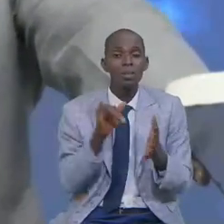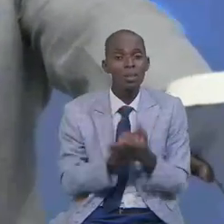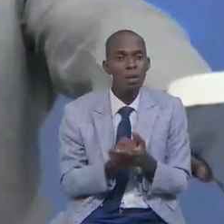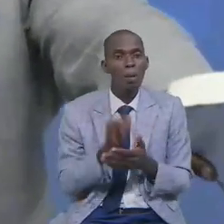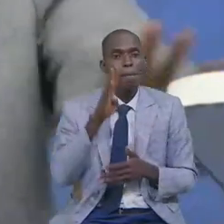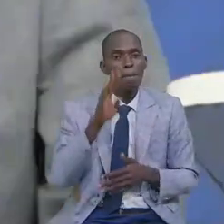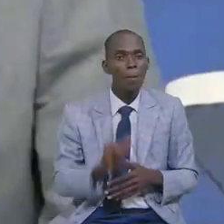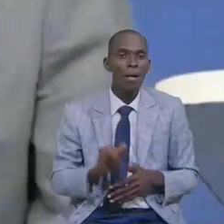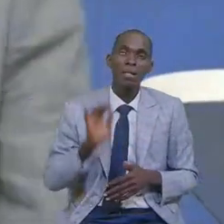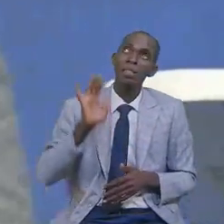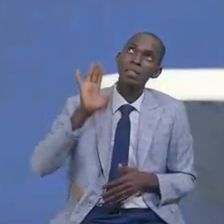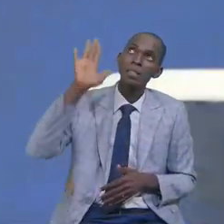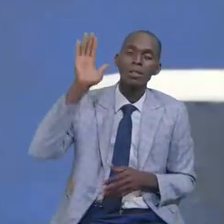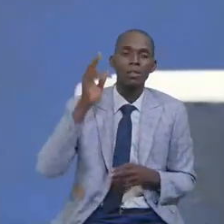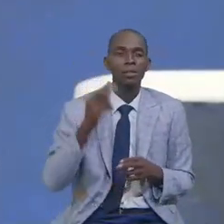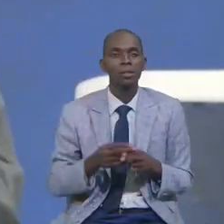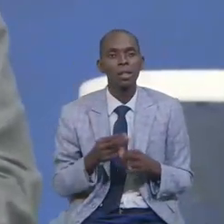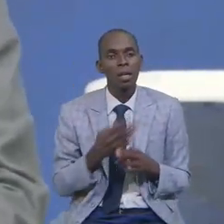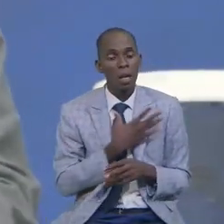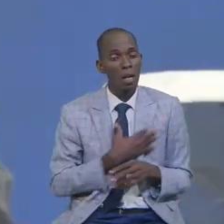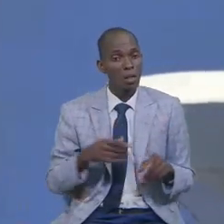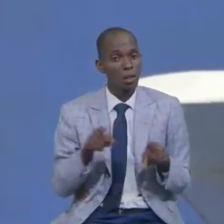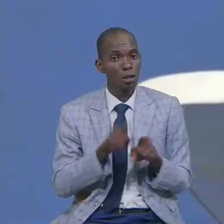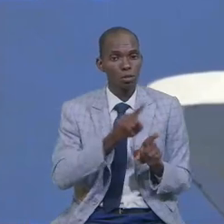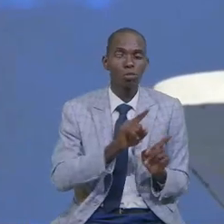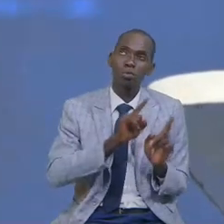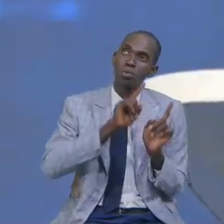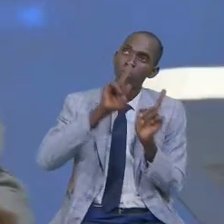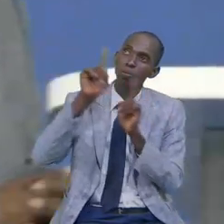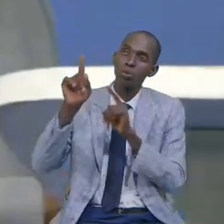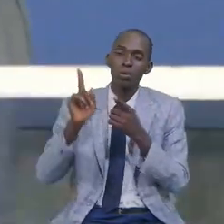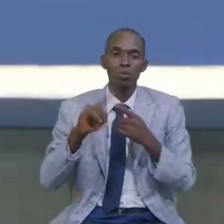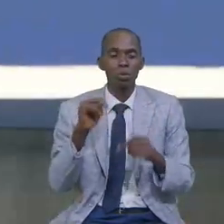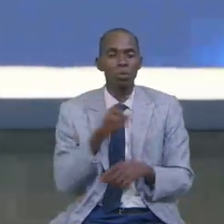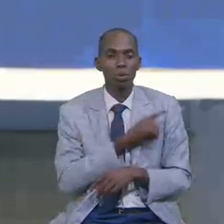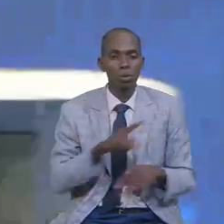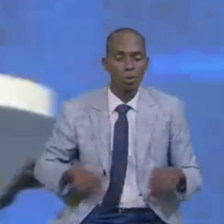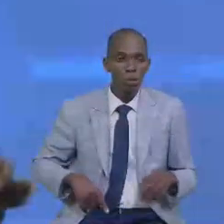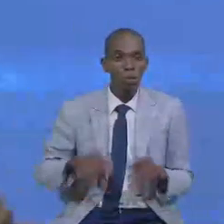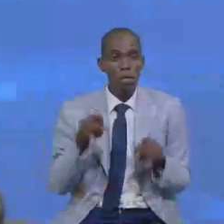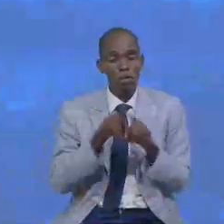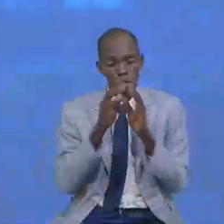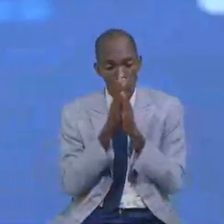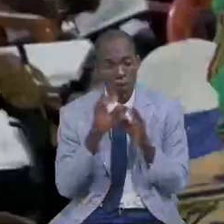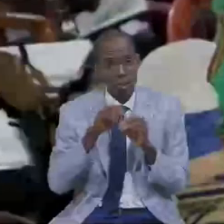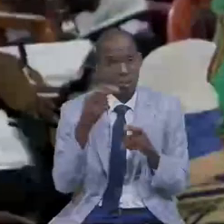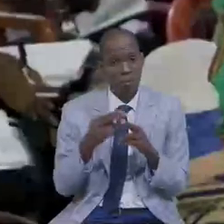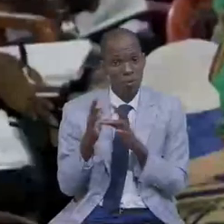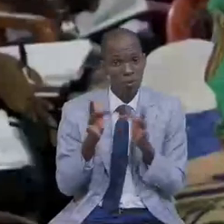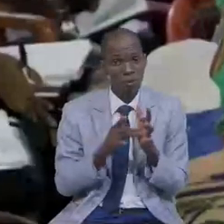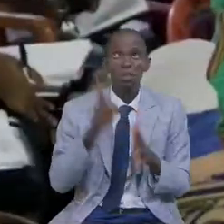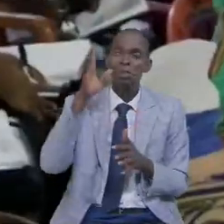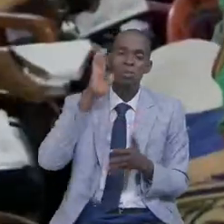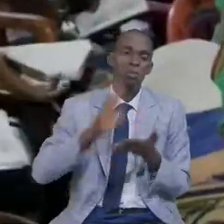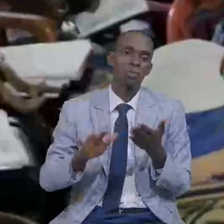son nom. Et comme tu invoques le nom de Jésus, il va te pardonner ce